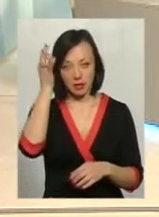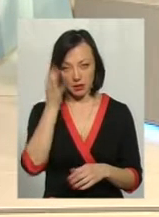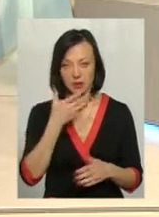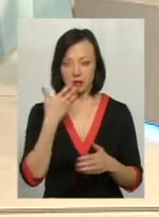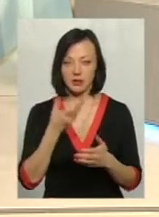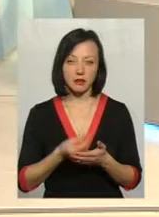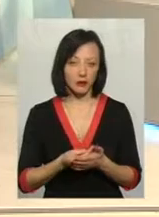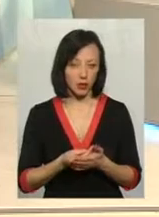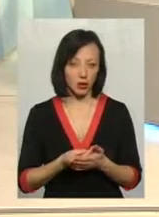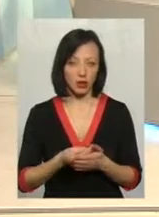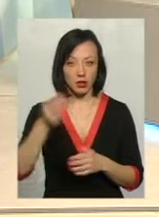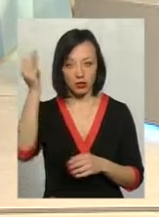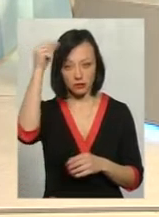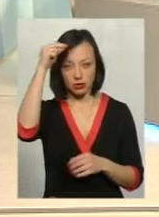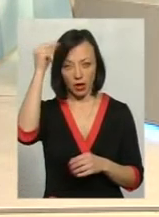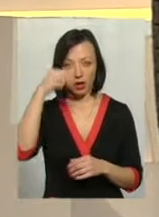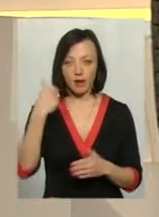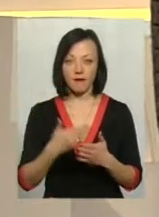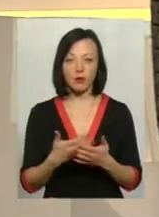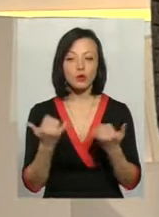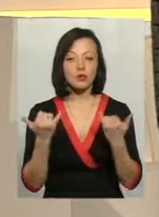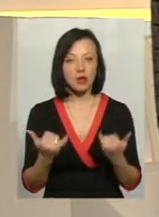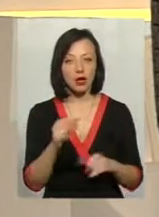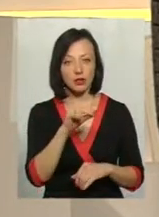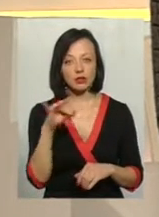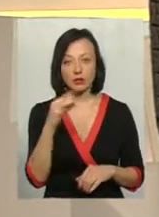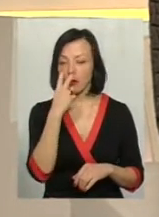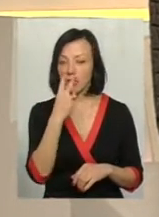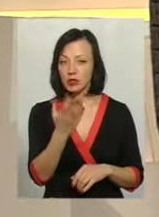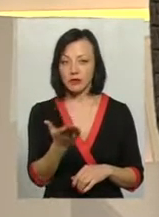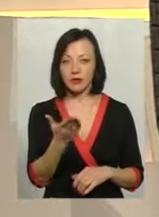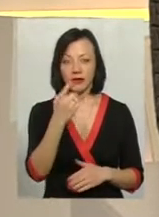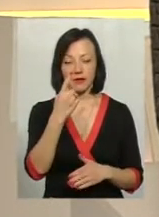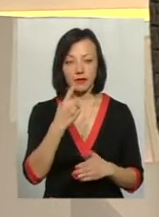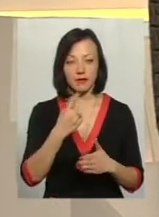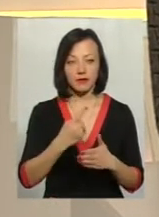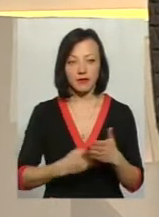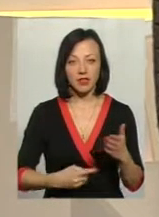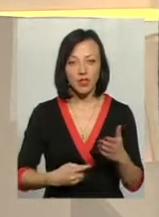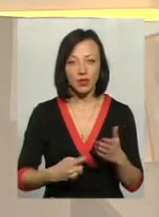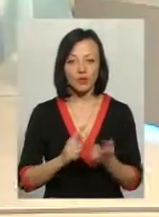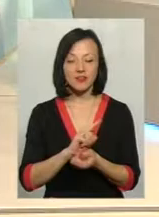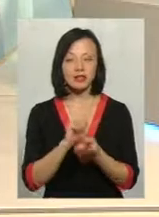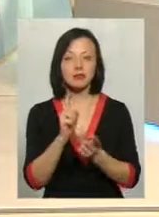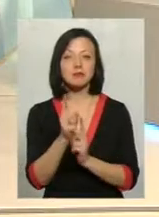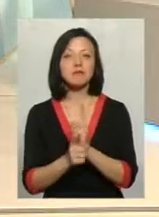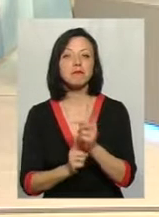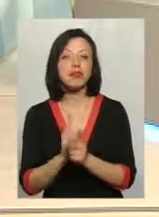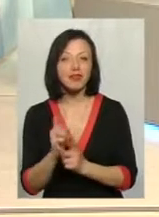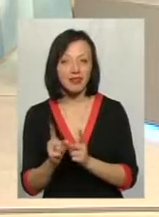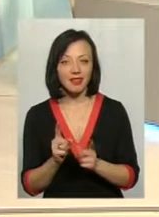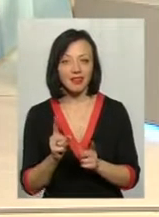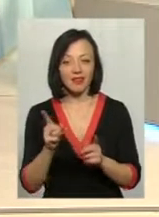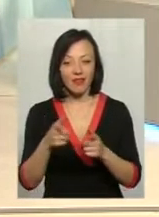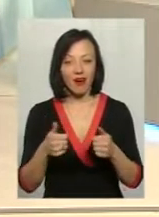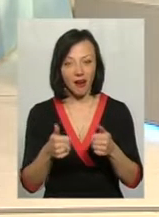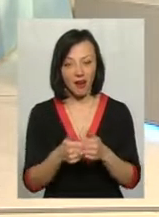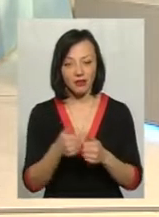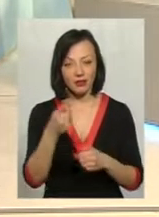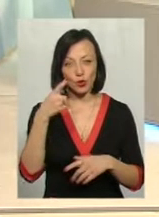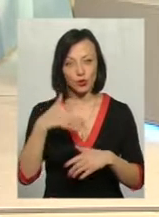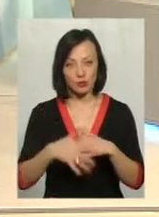своє навчання. А от зараз, чи бачите ви віру, чи бачите ви віру в зміни в тій галузі, чи бачите